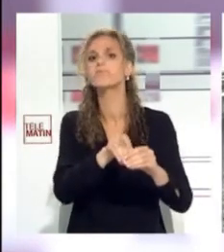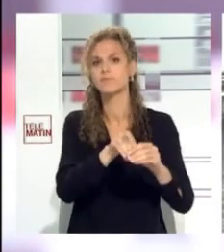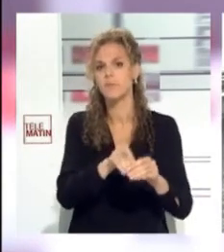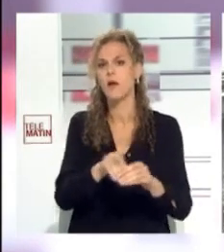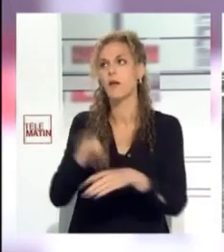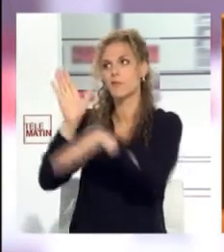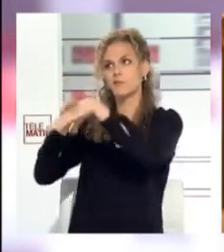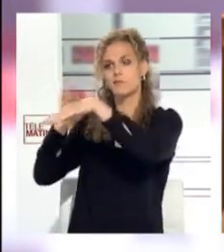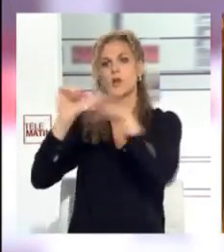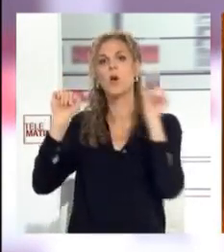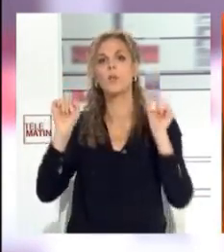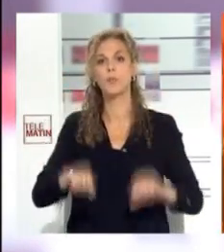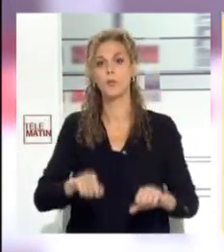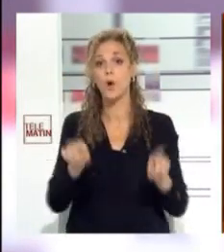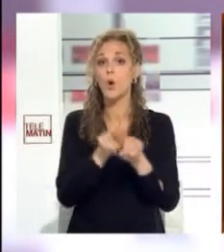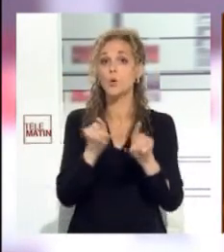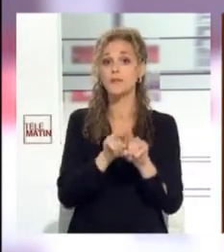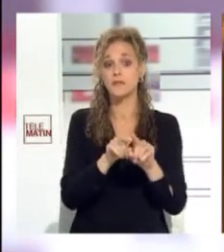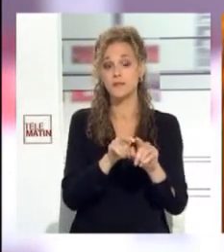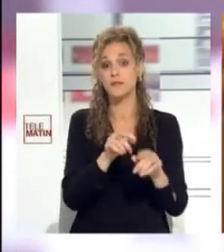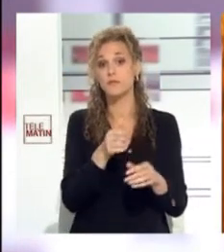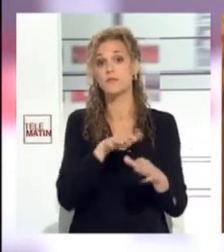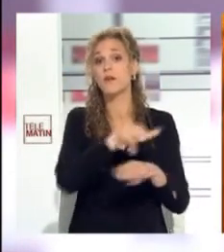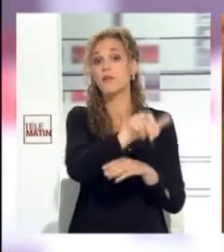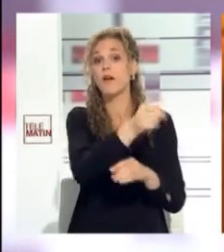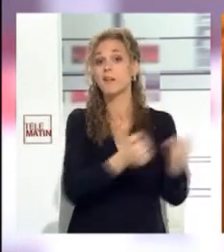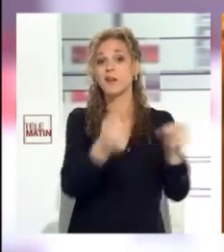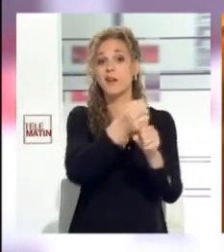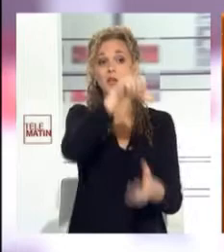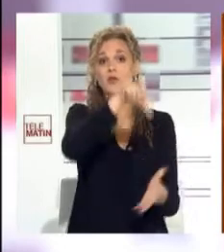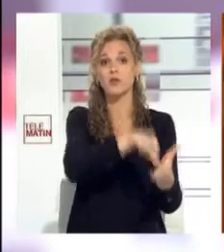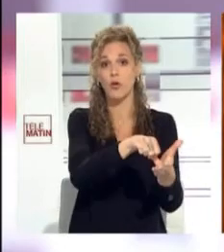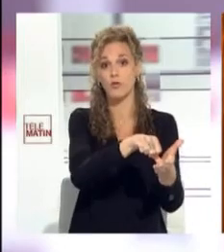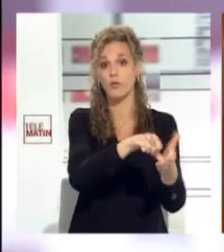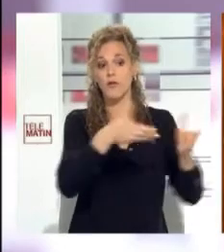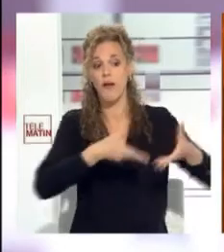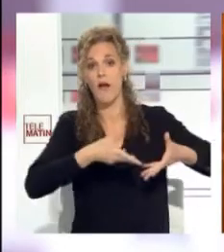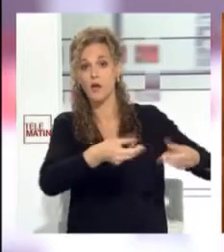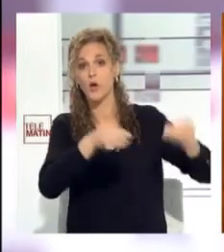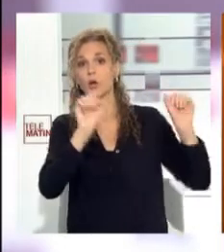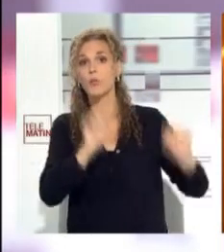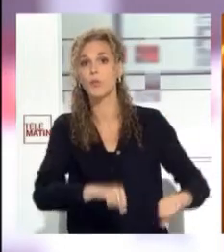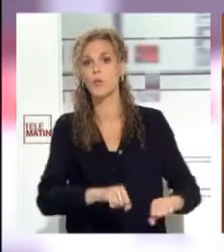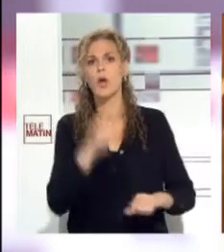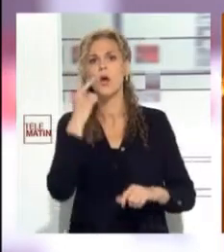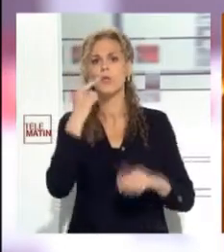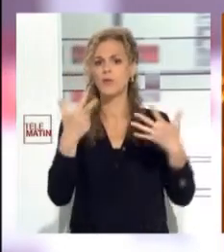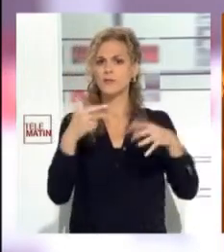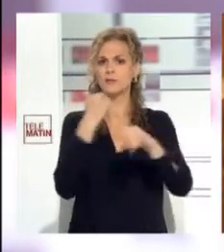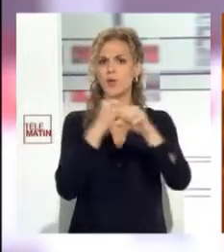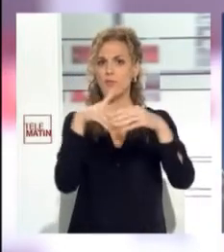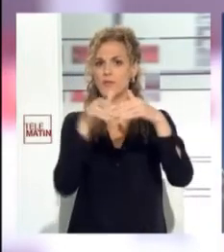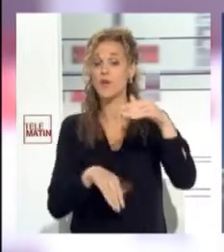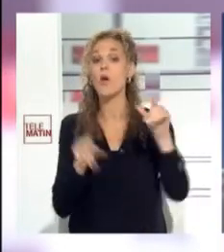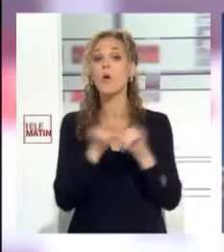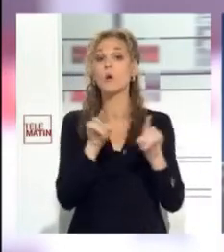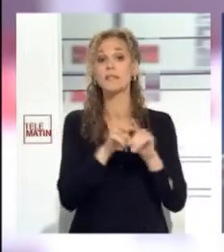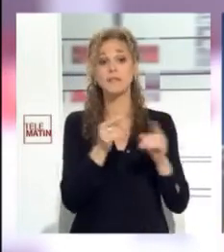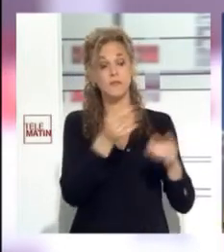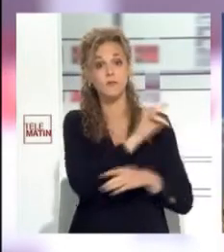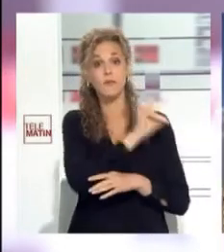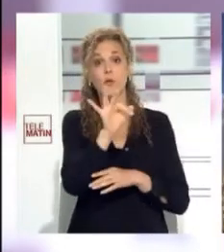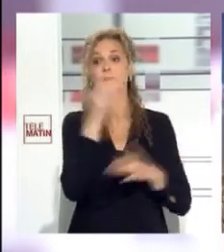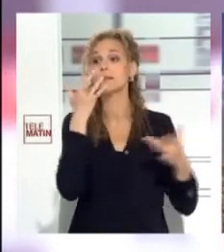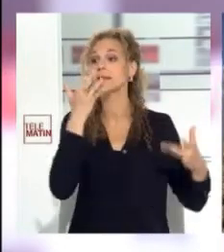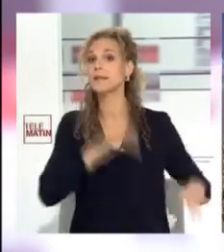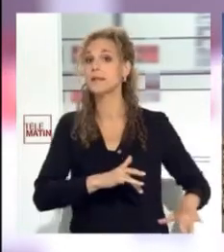ces cas particuliers devrait d'ailleurs être mis en place. Une surveillance renforcée pour les mineurs qui ne pourront plus quitter le territoire sans